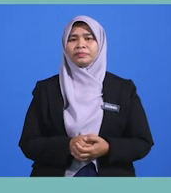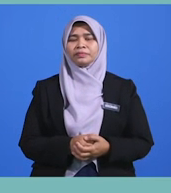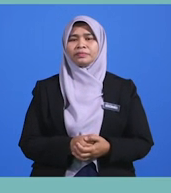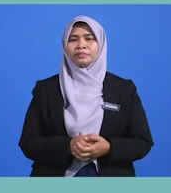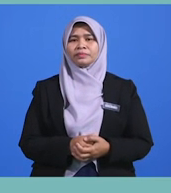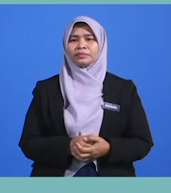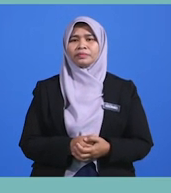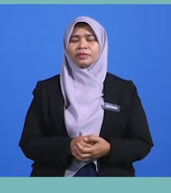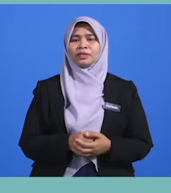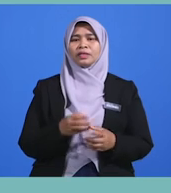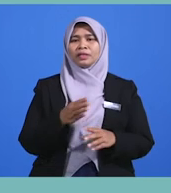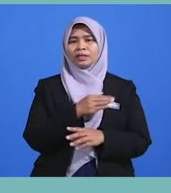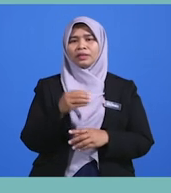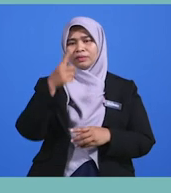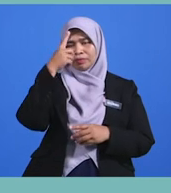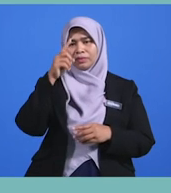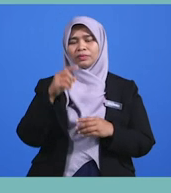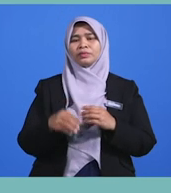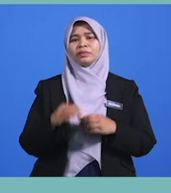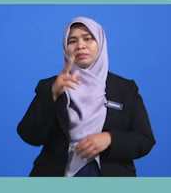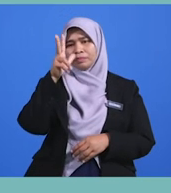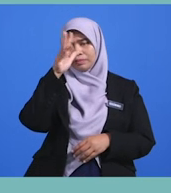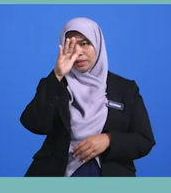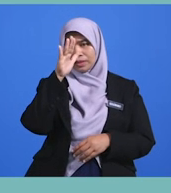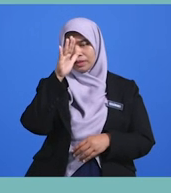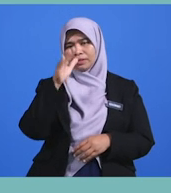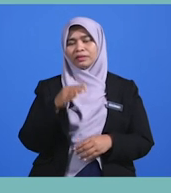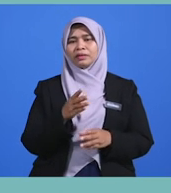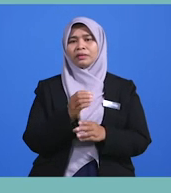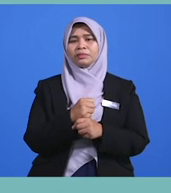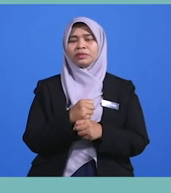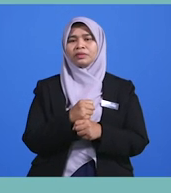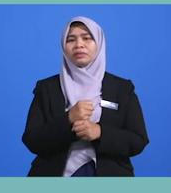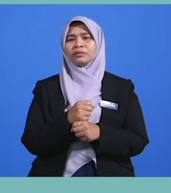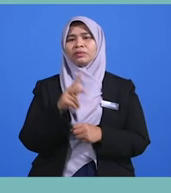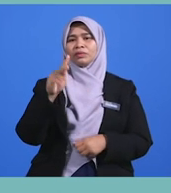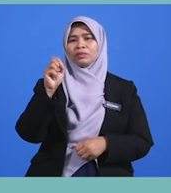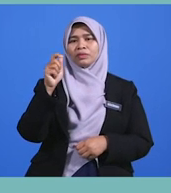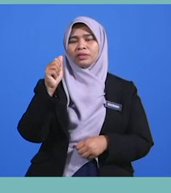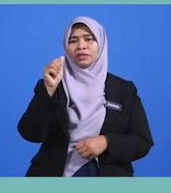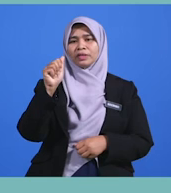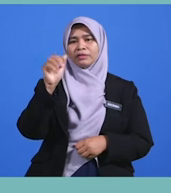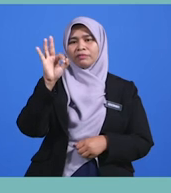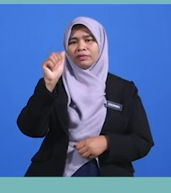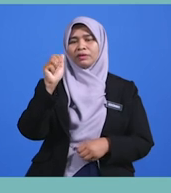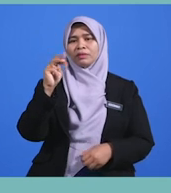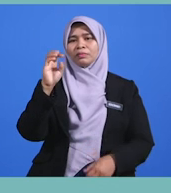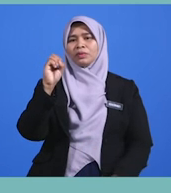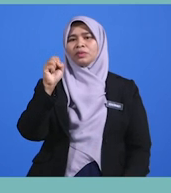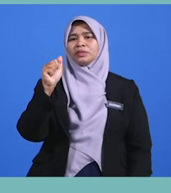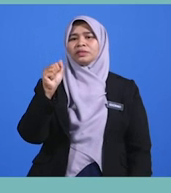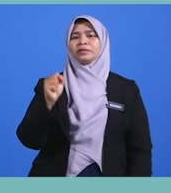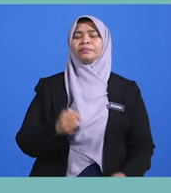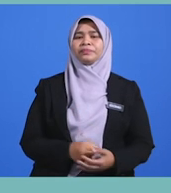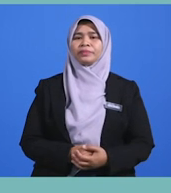Feathers, manakala untuk negeri Melaka ia berbentuk Kota A Famosa. Sementara itu, moto sebelum